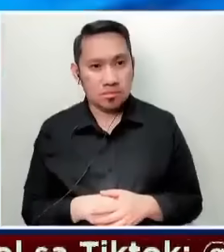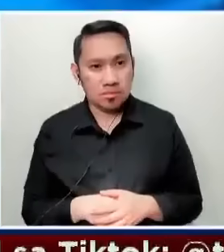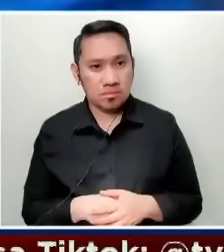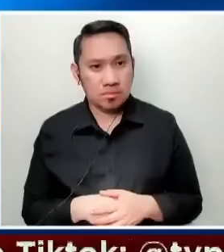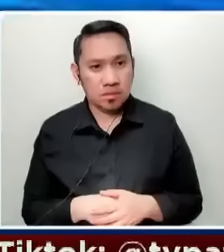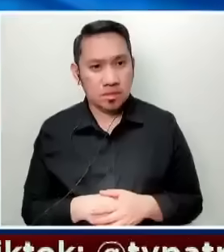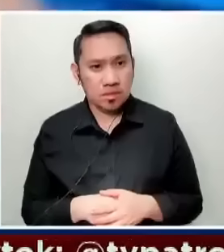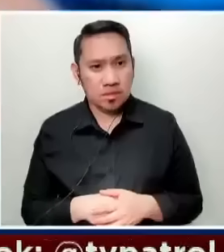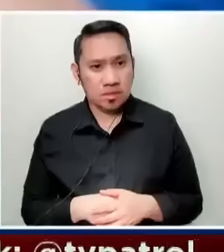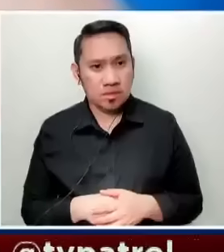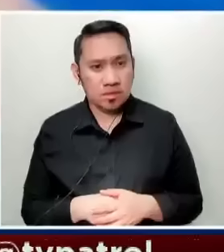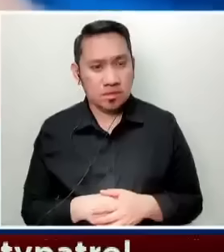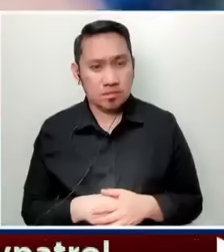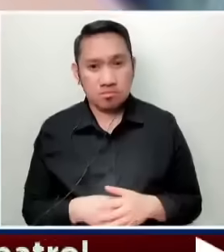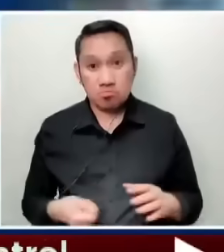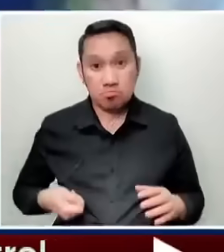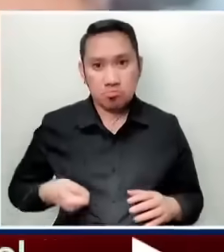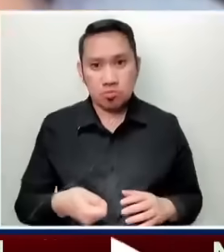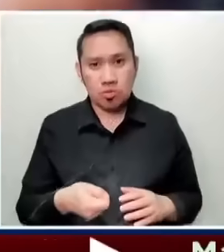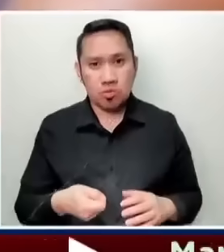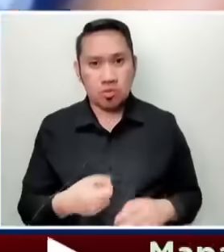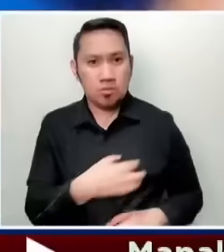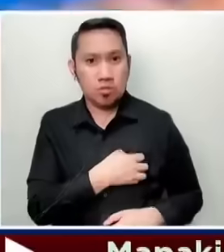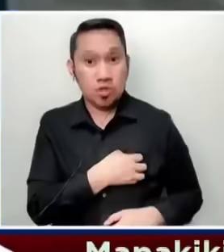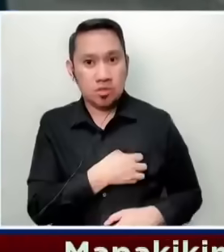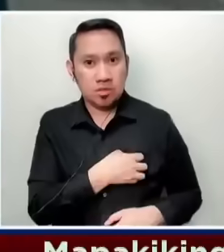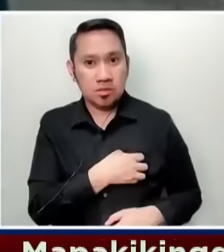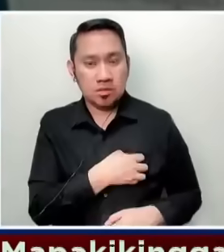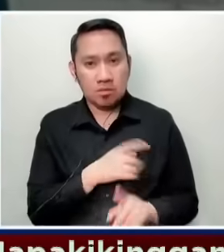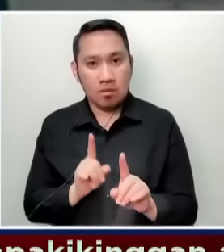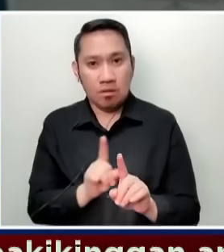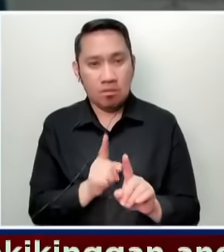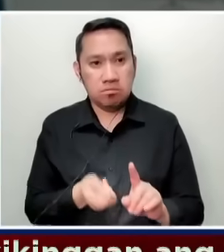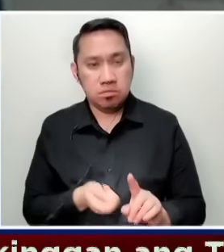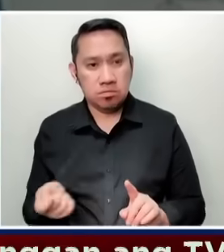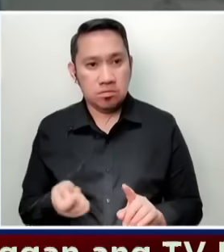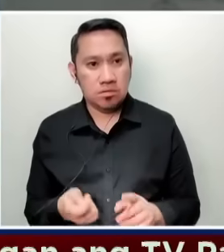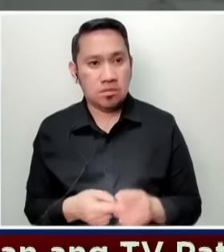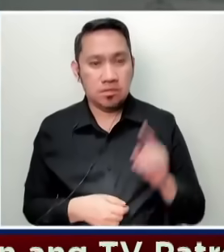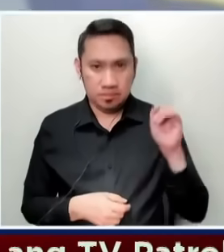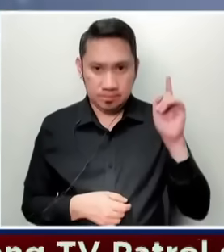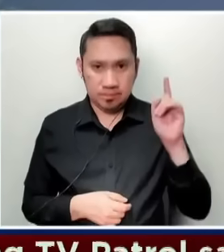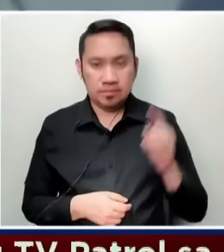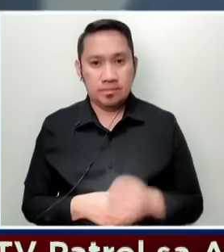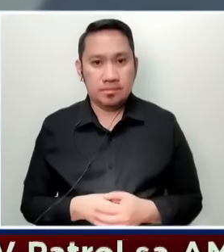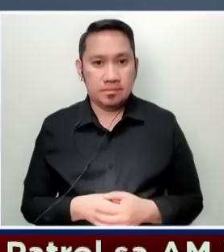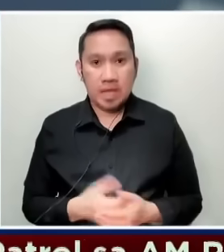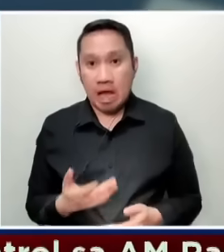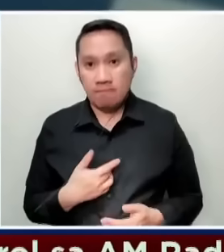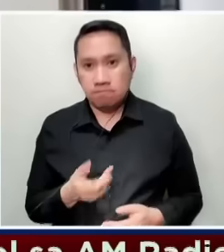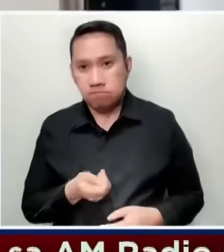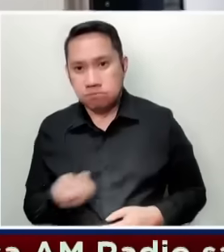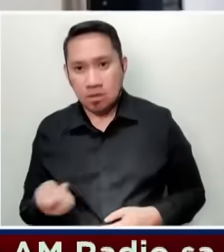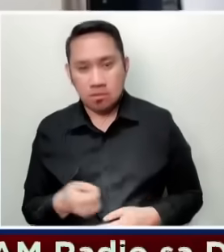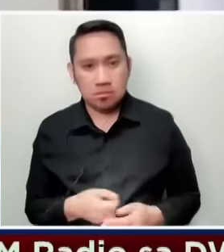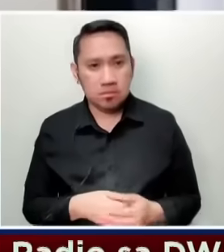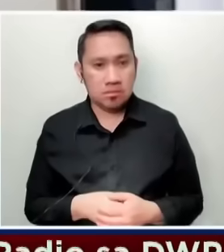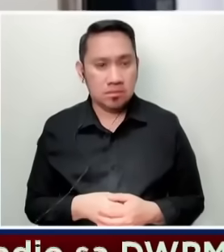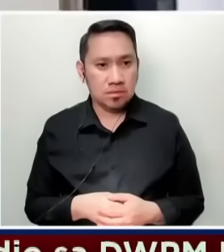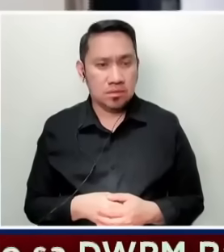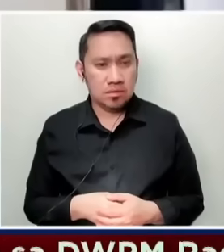Kalaunan ay nasaksak niya ang isa sa mga pulis na humabol sa kanya na kinilalang si Patrolman Jonathan Orlanes. Hindi